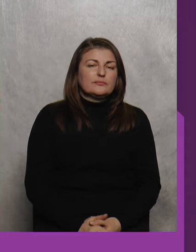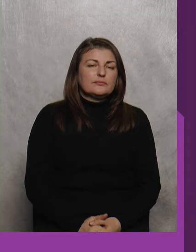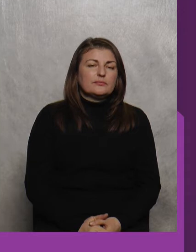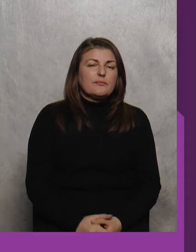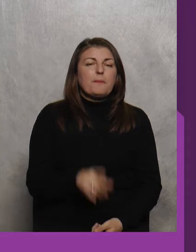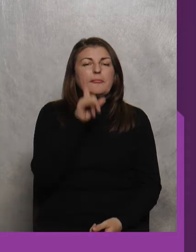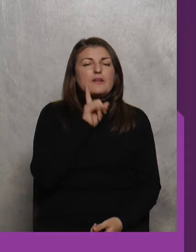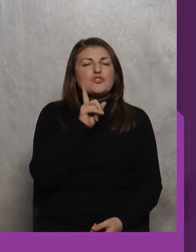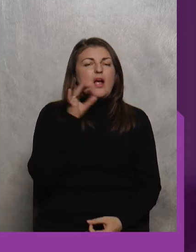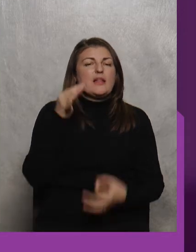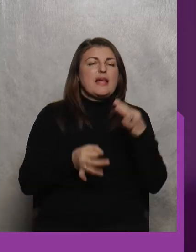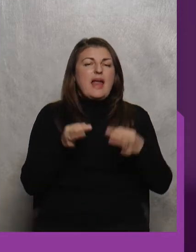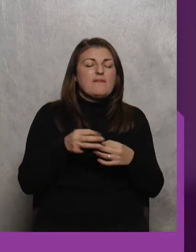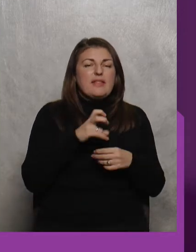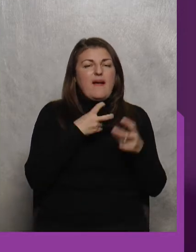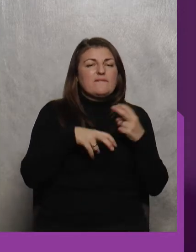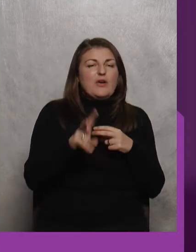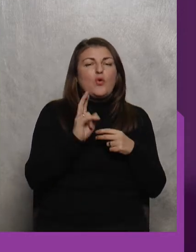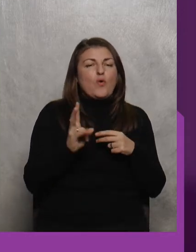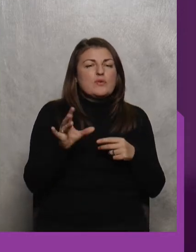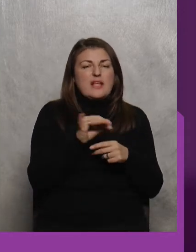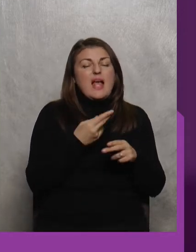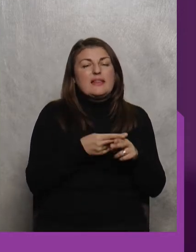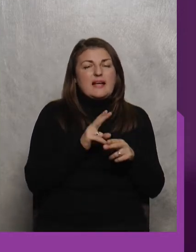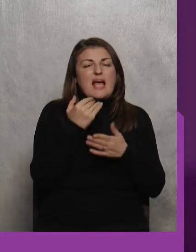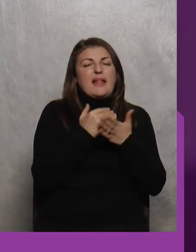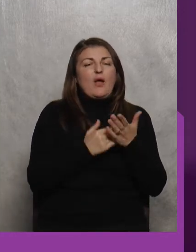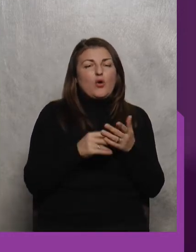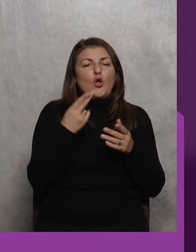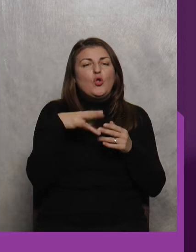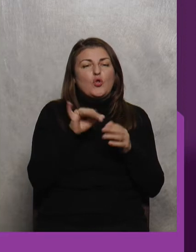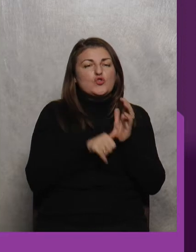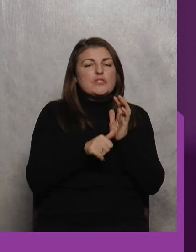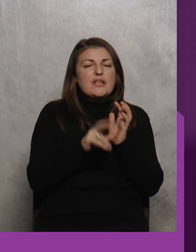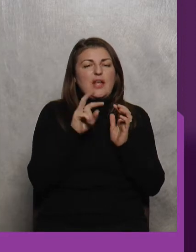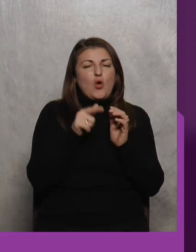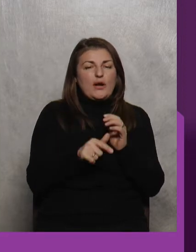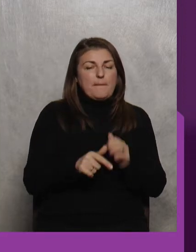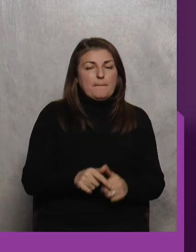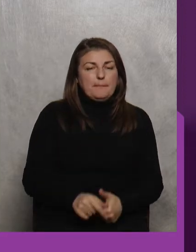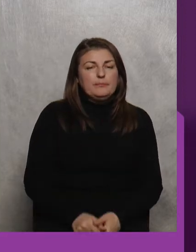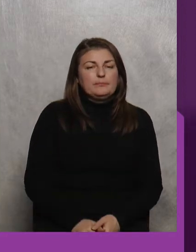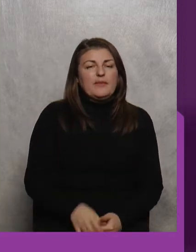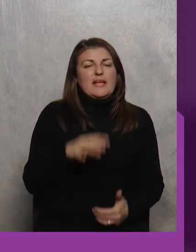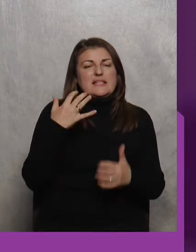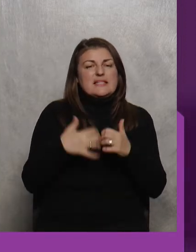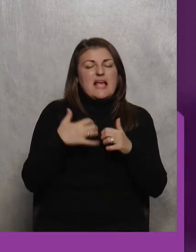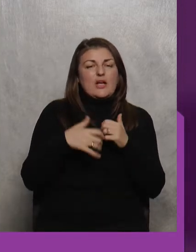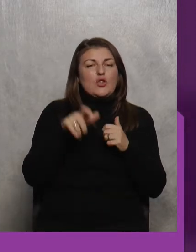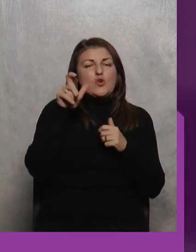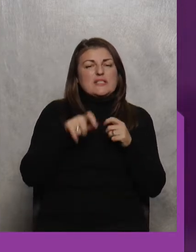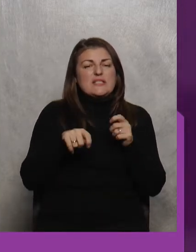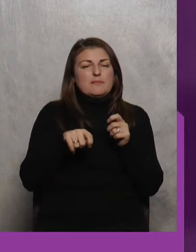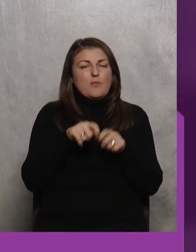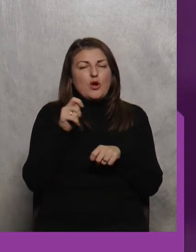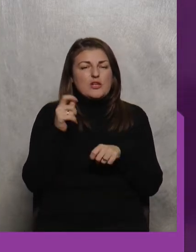Чекають рефері на вихід когось зі спортсменів. Це категорія до 60 кілограм. Серед осіб з